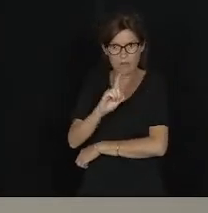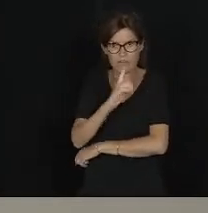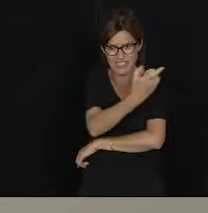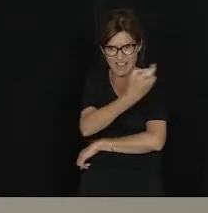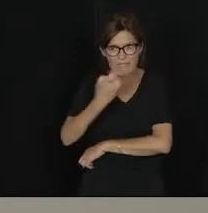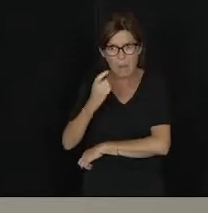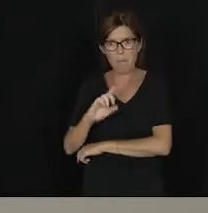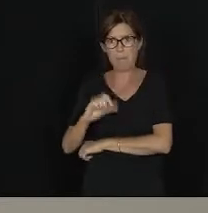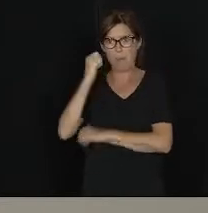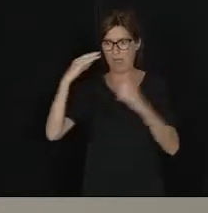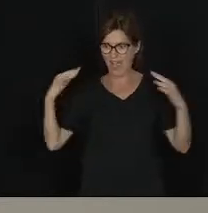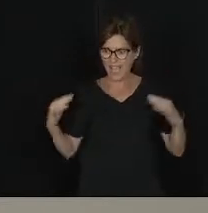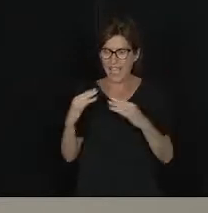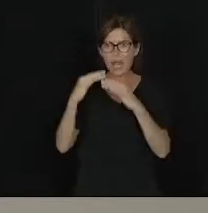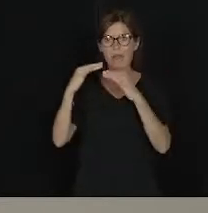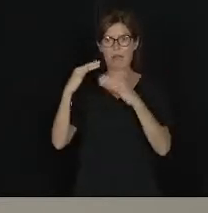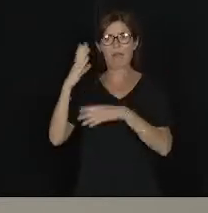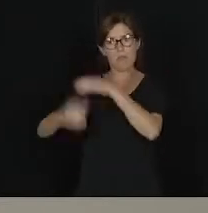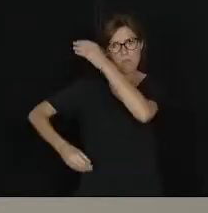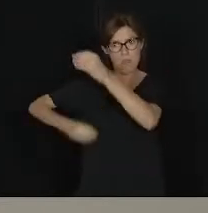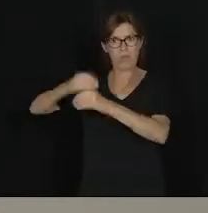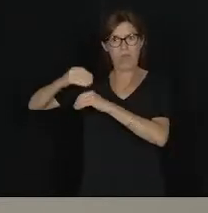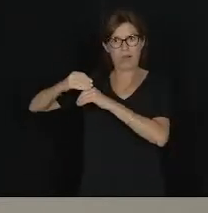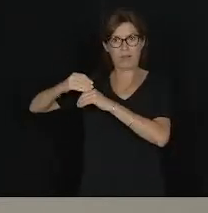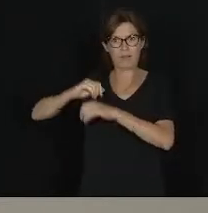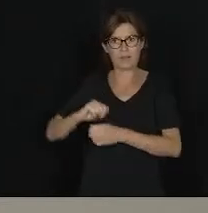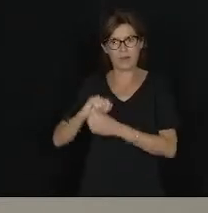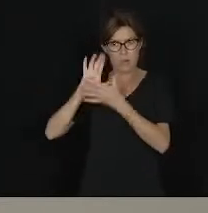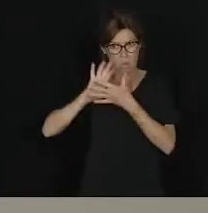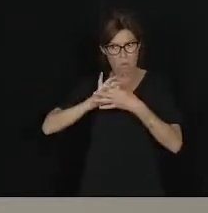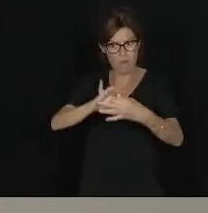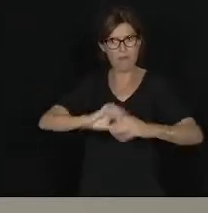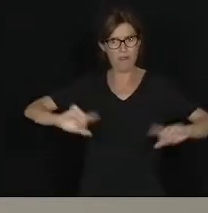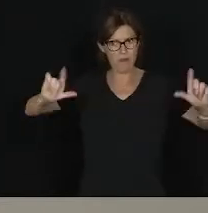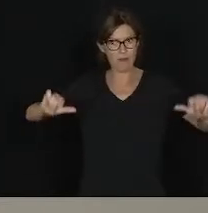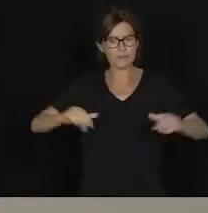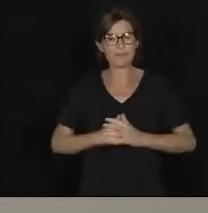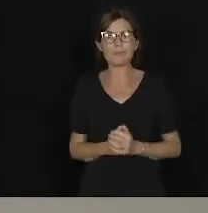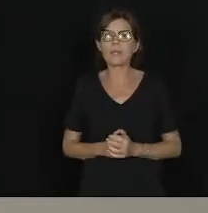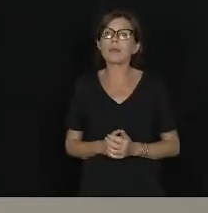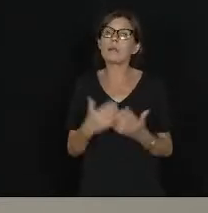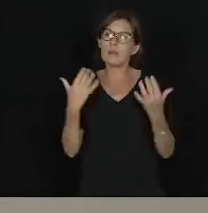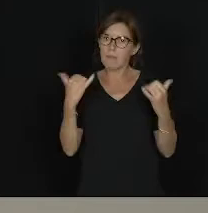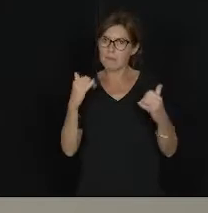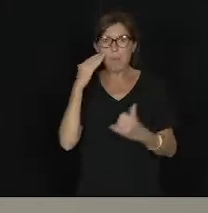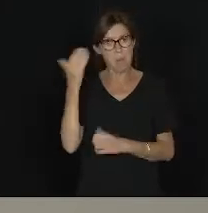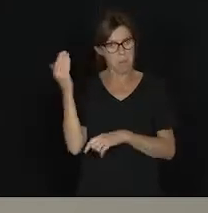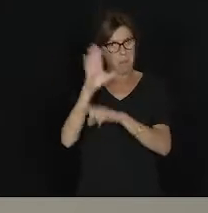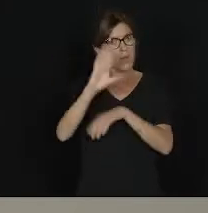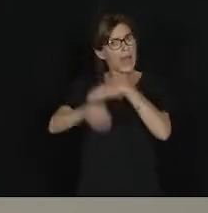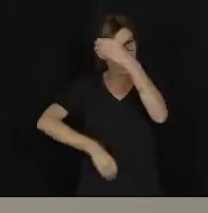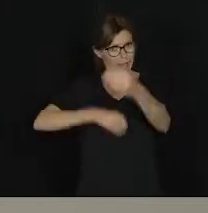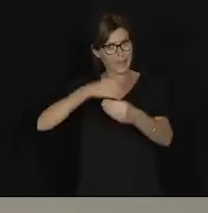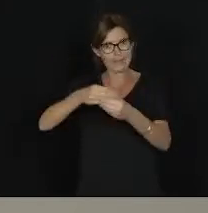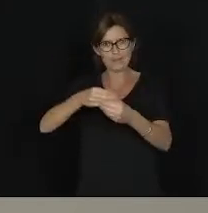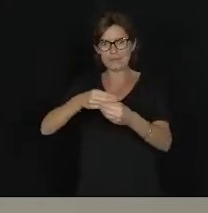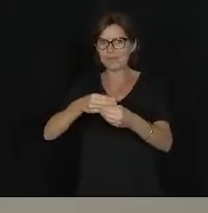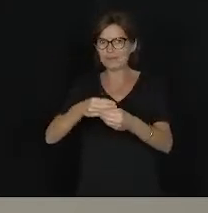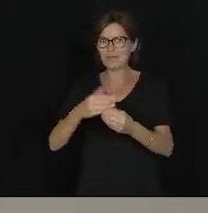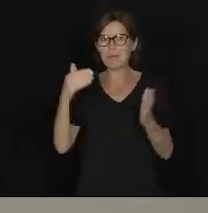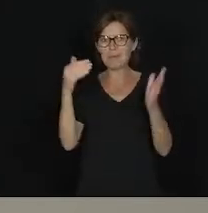mondiale. Si on continue, on peut montrer aussi que la guerre qui va se mettre en